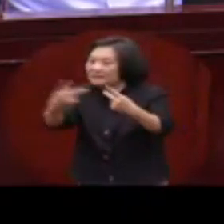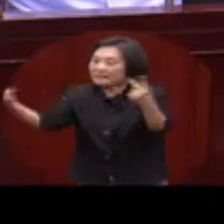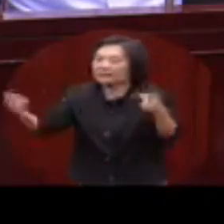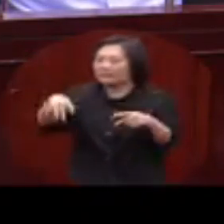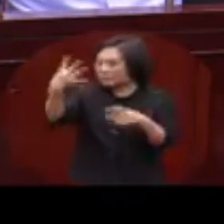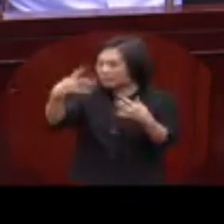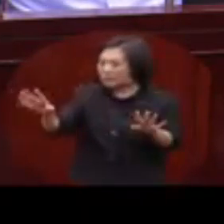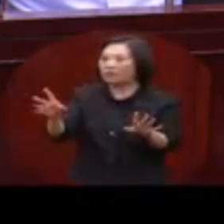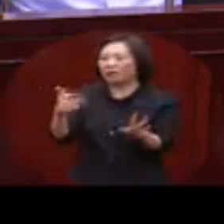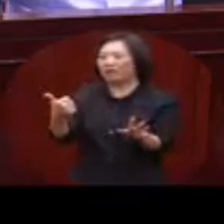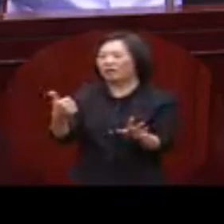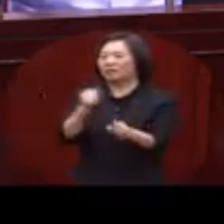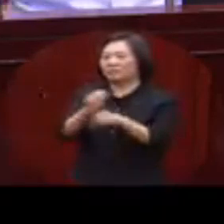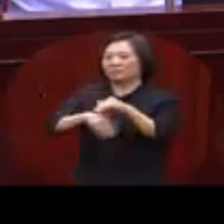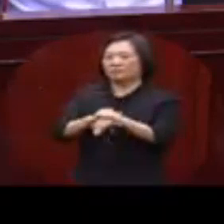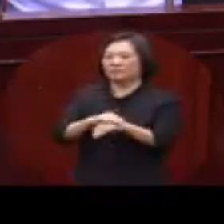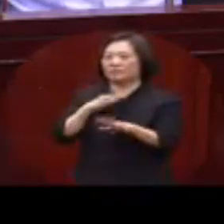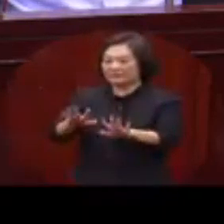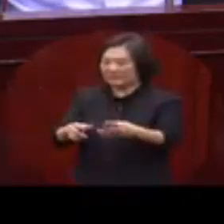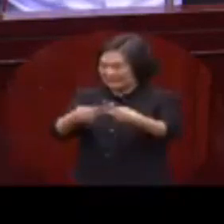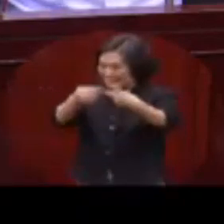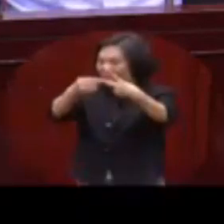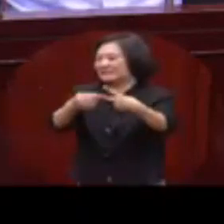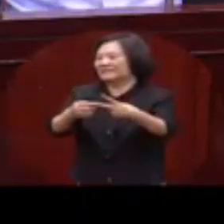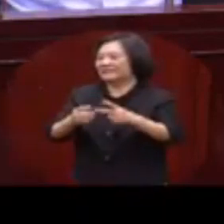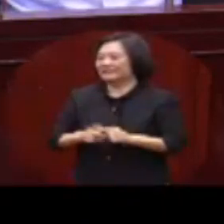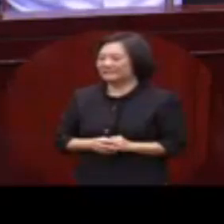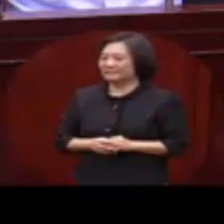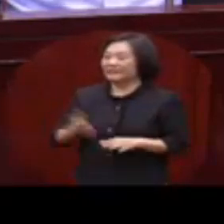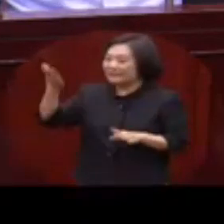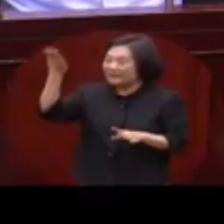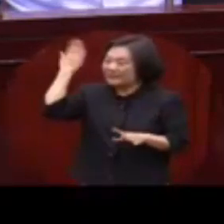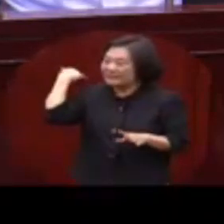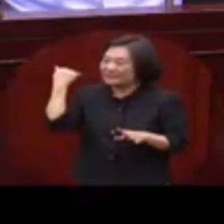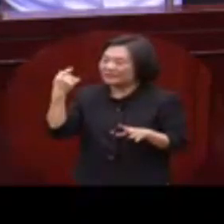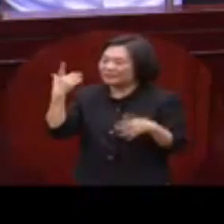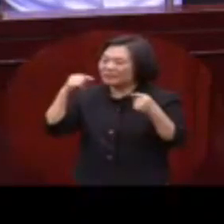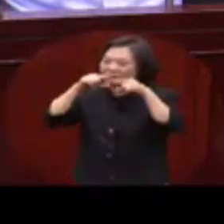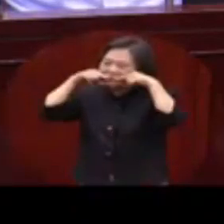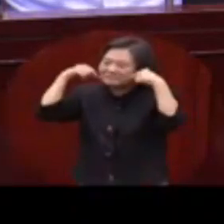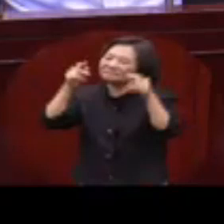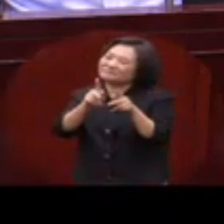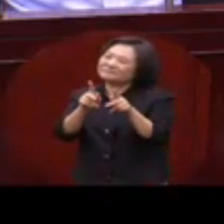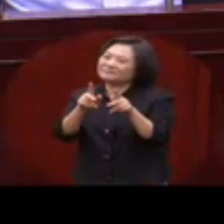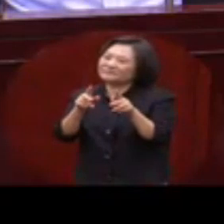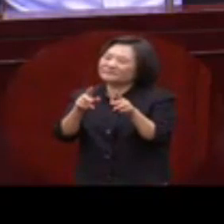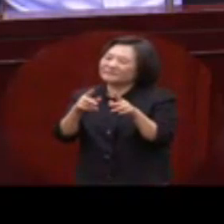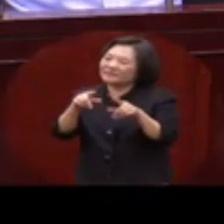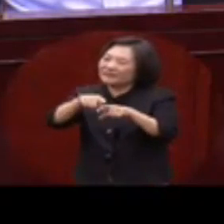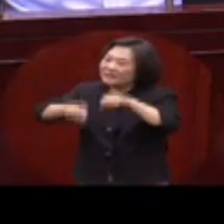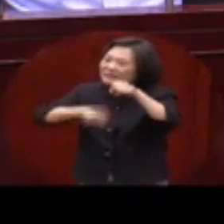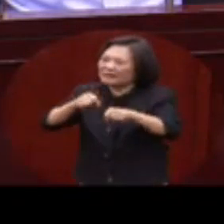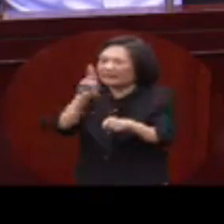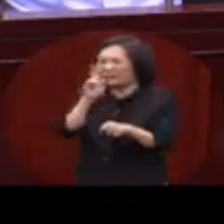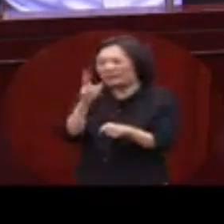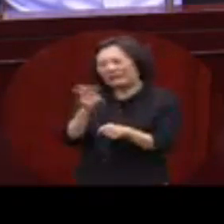第二代的 U bike 怎么做？好问题。这最近因为当年我猜哈，我本来说 U bike 大概会被 O bike 取代，不过现在看起来